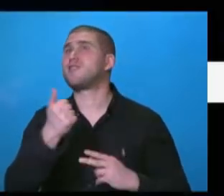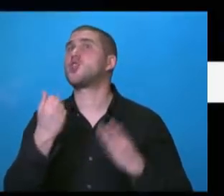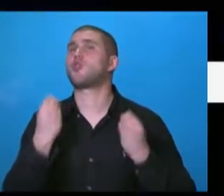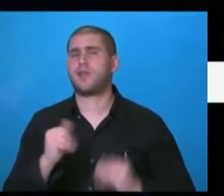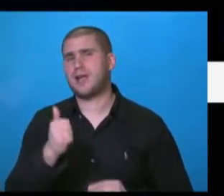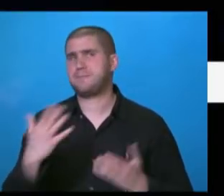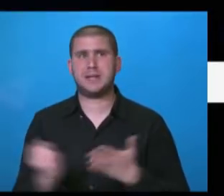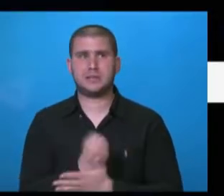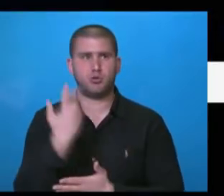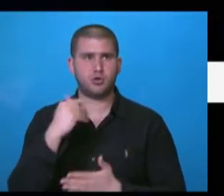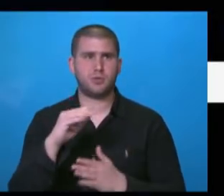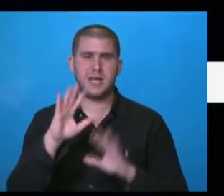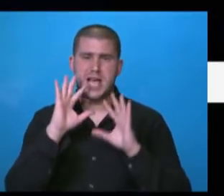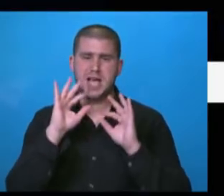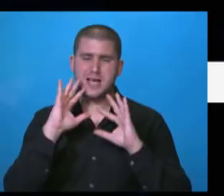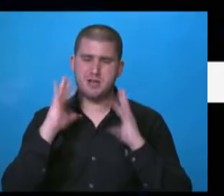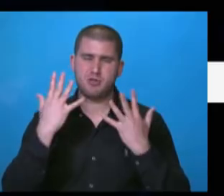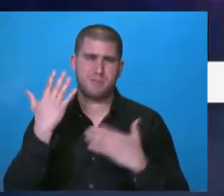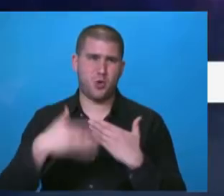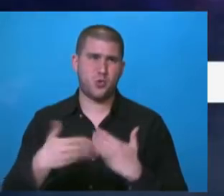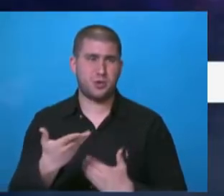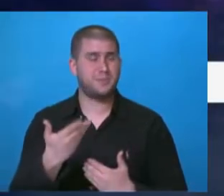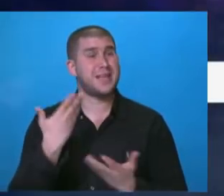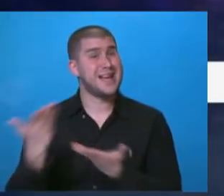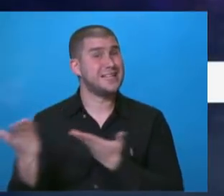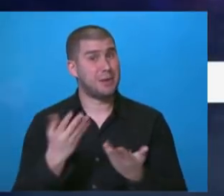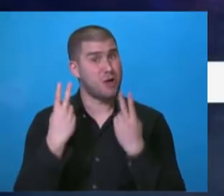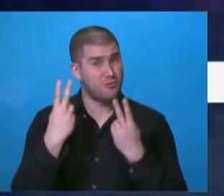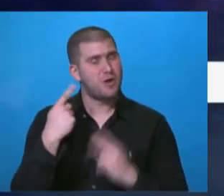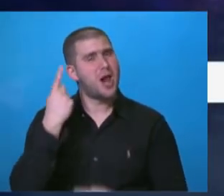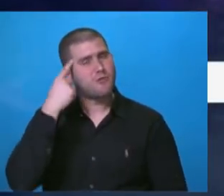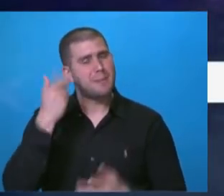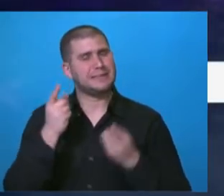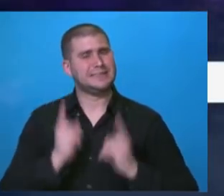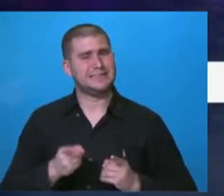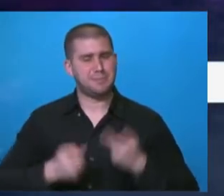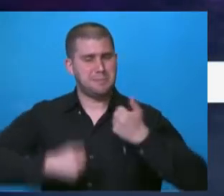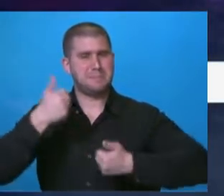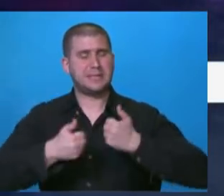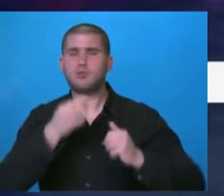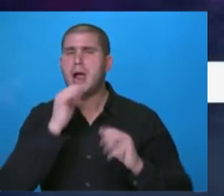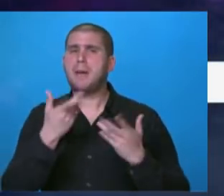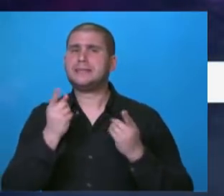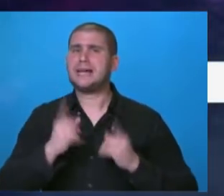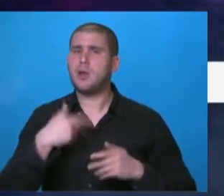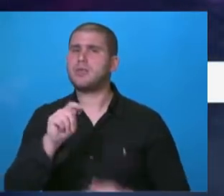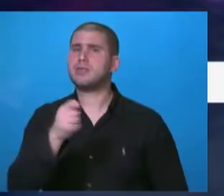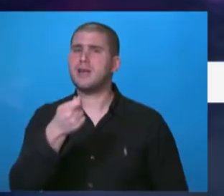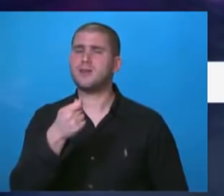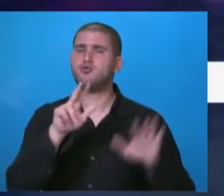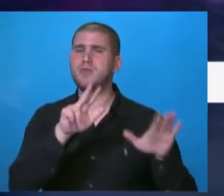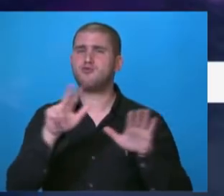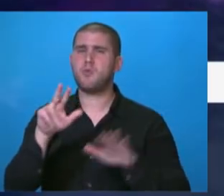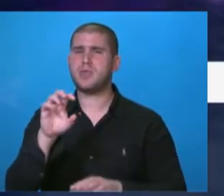והמצליחות שהיו בעשור האחרון. היה לי חשוב להזמין אותך לכאן הלילה כדי לחשוב למה בעצם אנחנו צריכים את המצעד הזה ולמה הוא צריך להיות דווקא בכאן